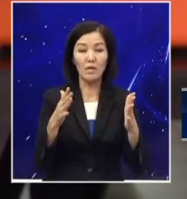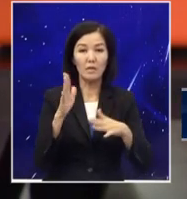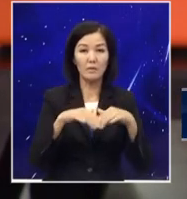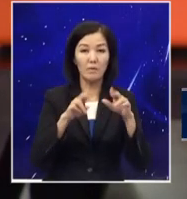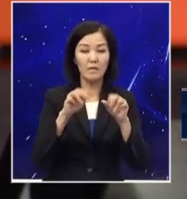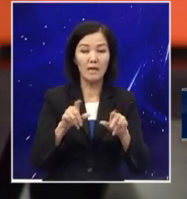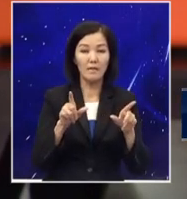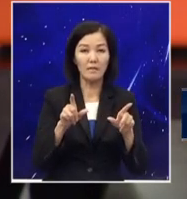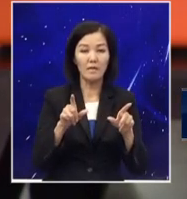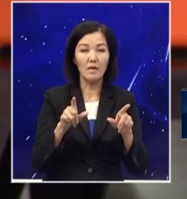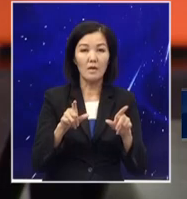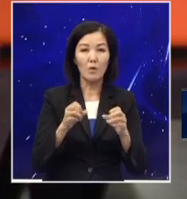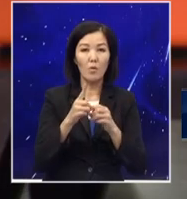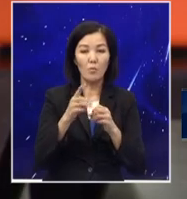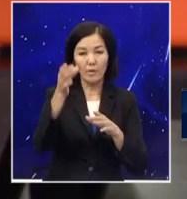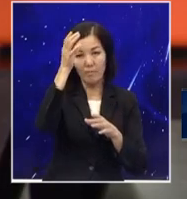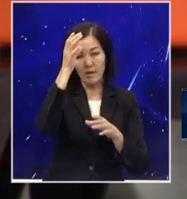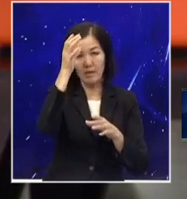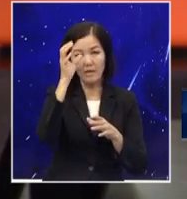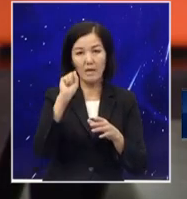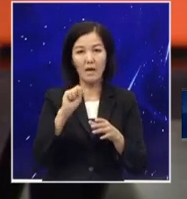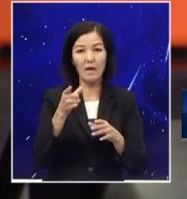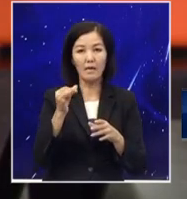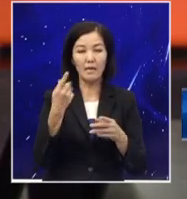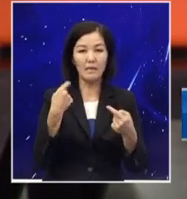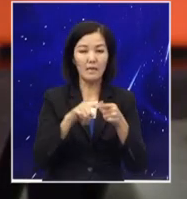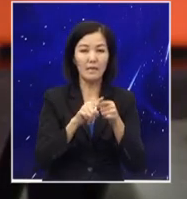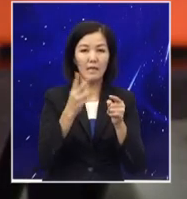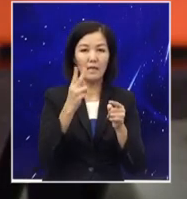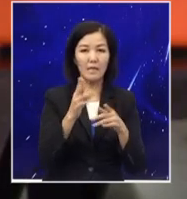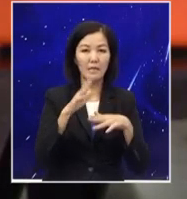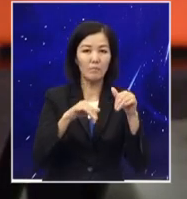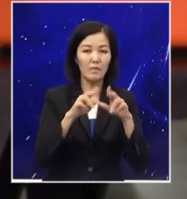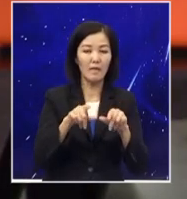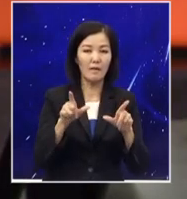11 біліктілігі бойынша. Талдықорған агротехникалық колледжі 2 мамандық бойынша,